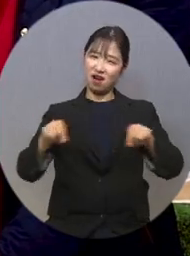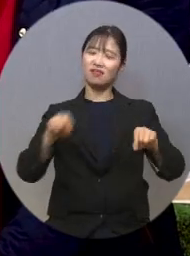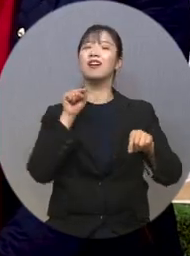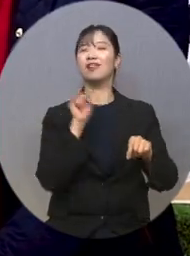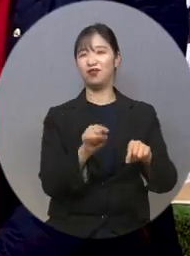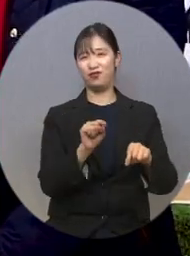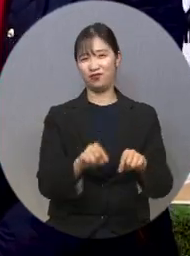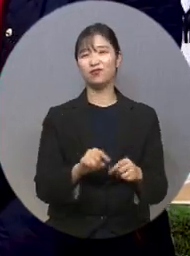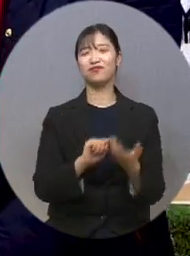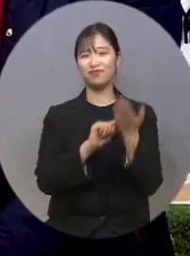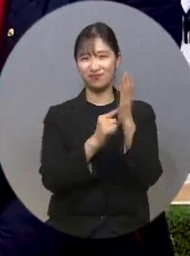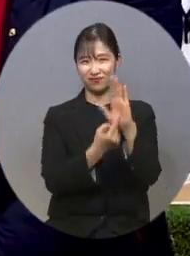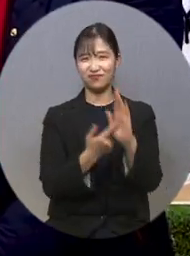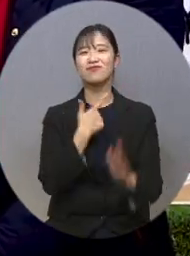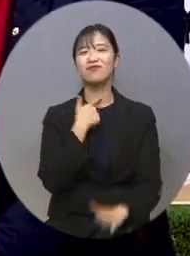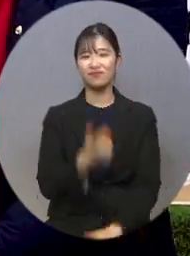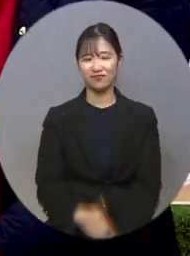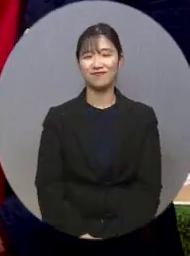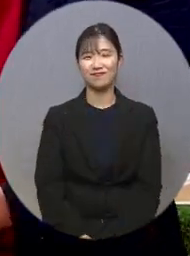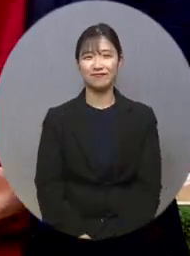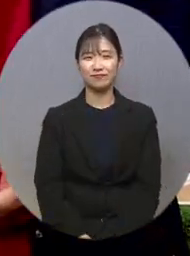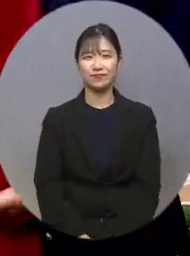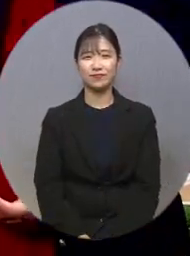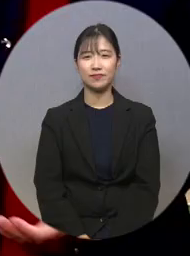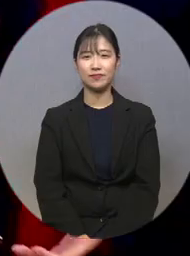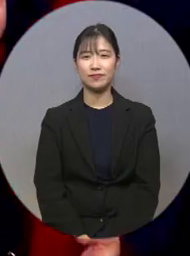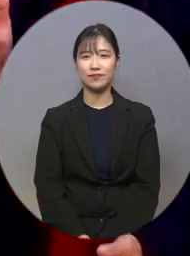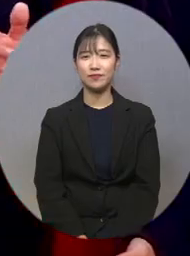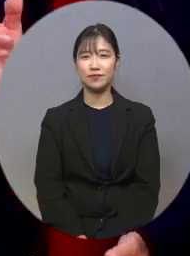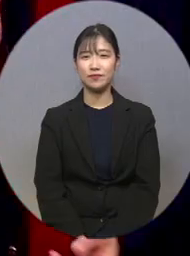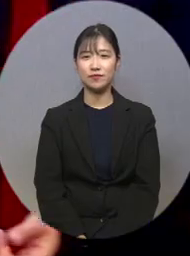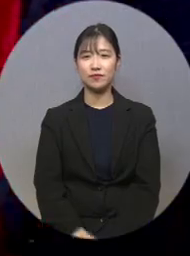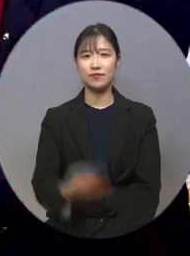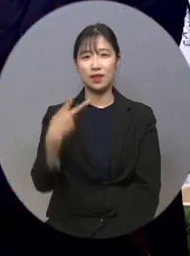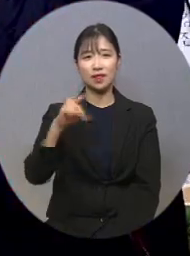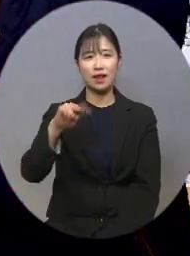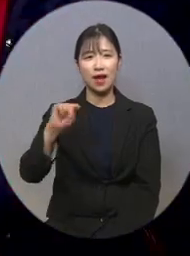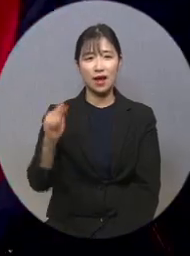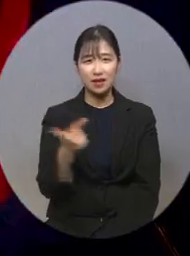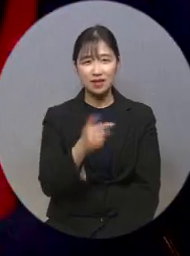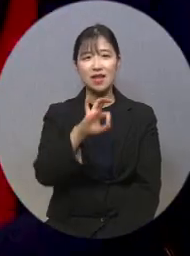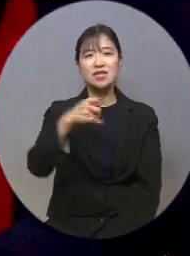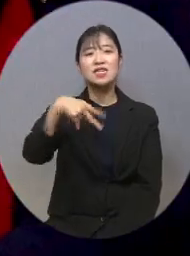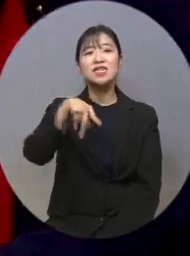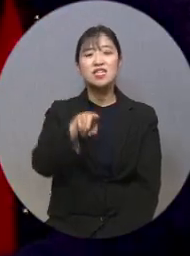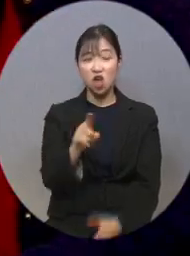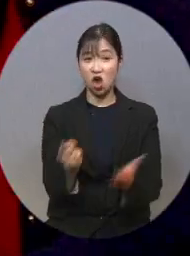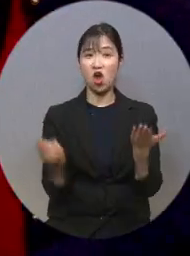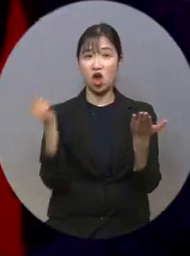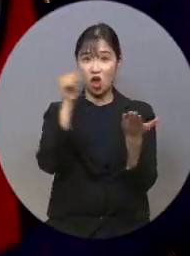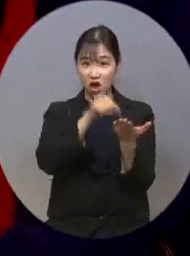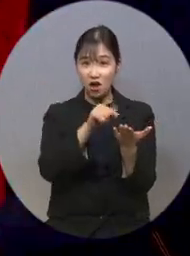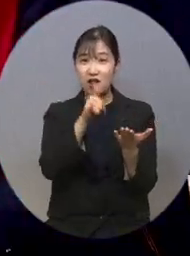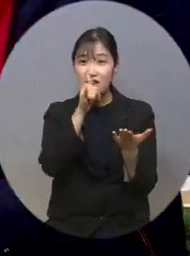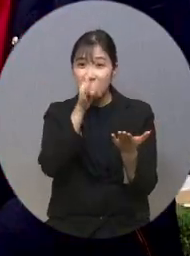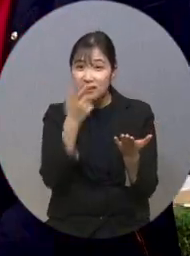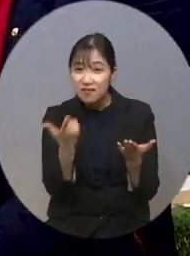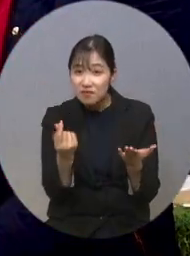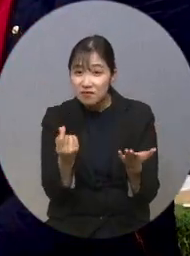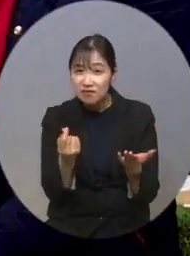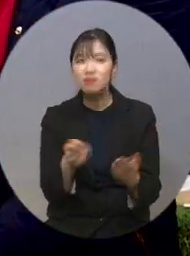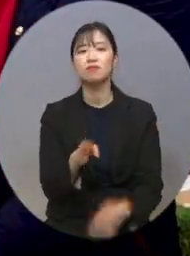이 전복 볶은 고추장을 이야. 소개드리겠습니다. 와. 그러니까 다산 의서에도 나오는 그 네,